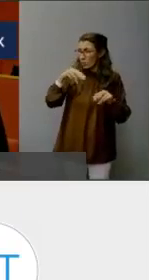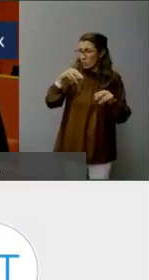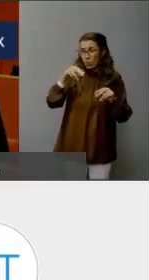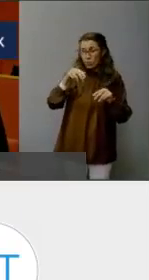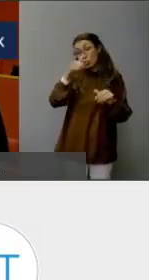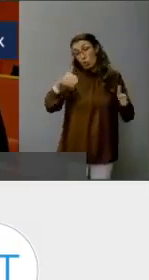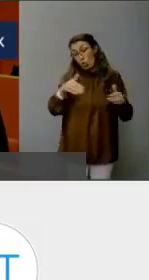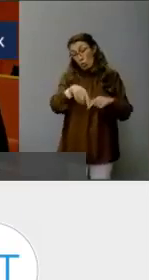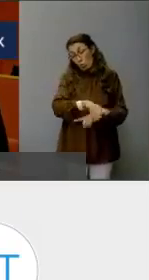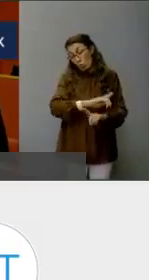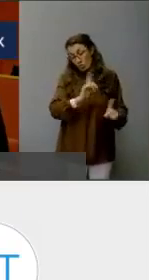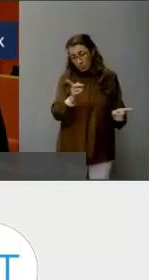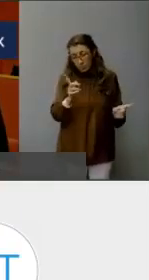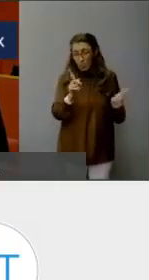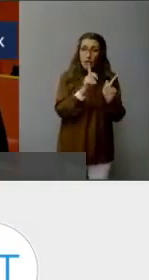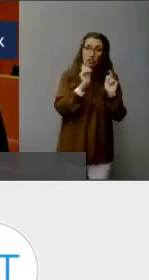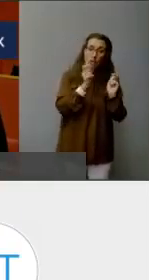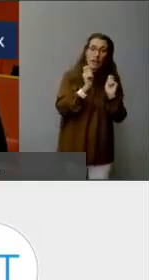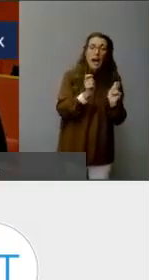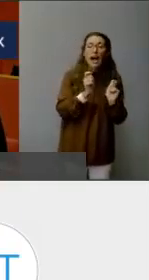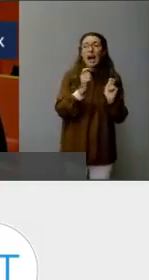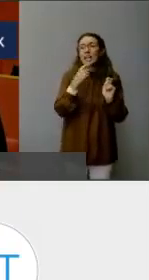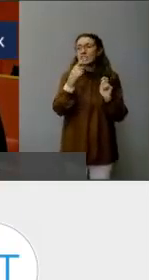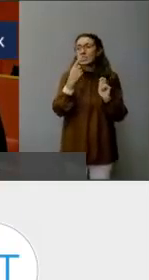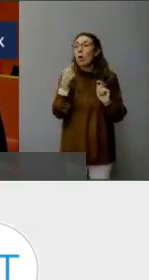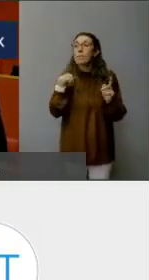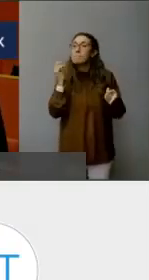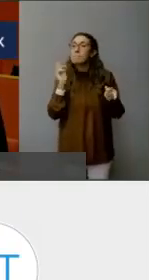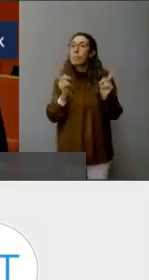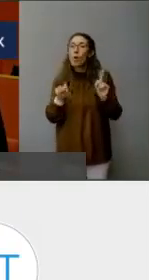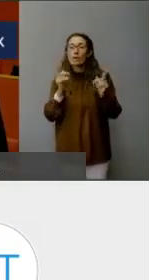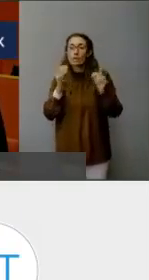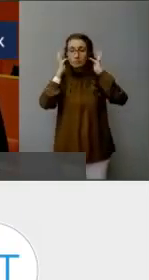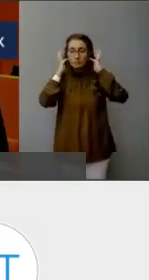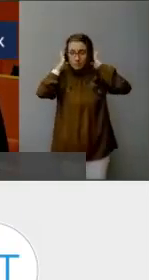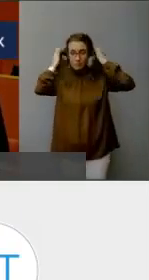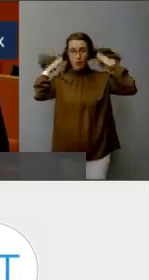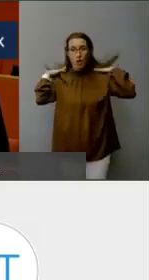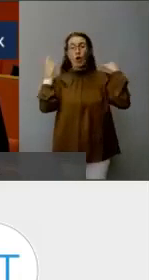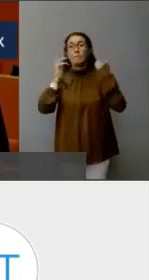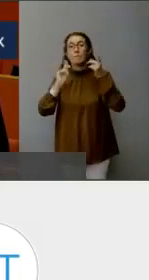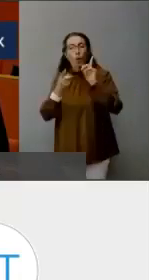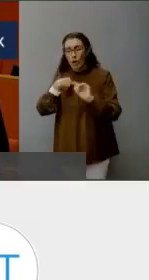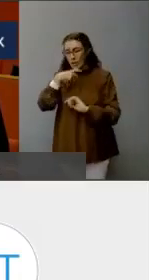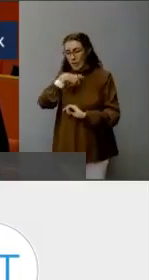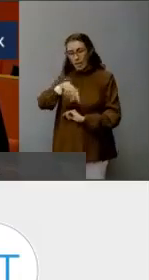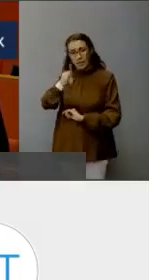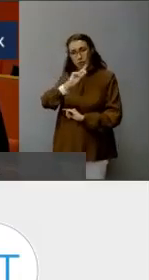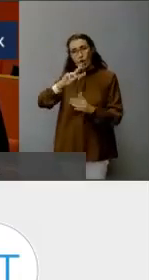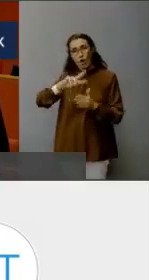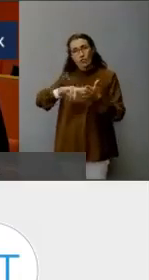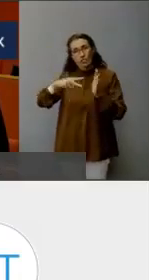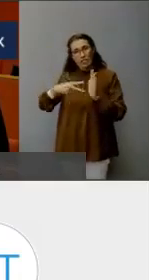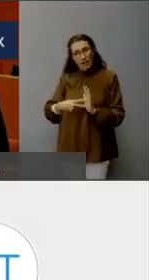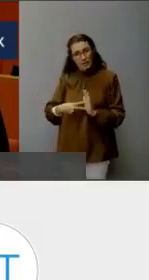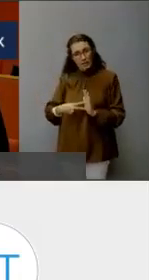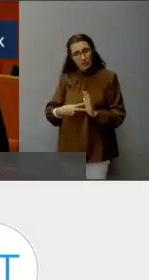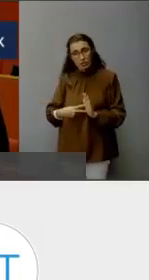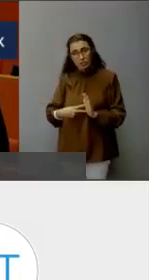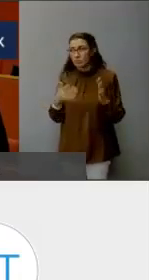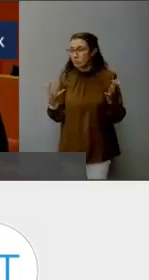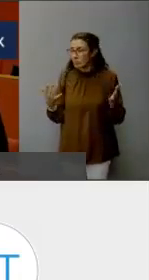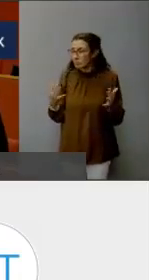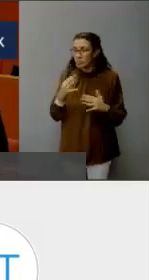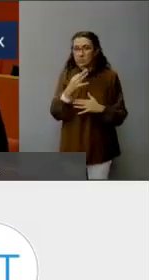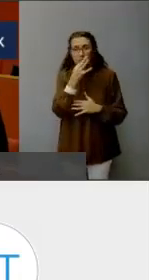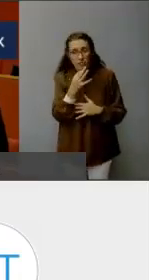sala i giornali non sono un politico sono un tecnico e allora come se ci si dovesse vergognare del